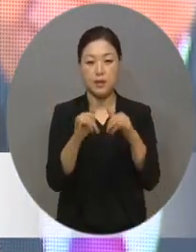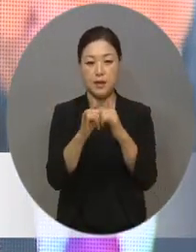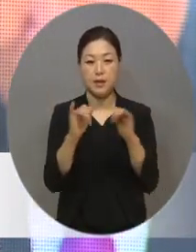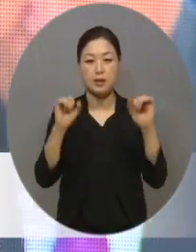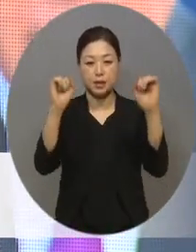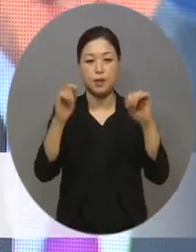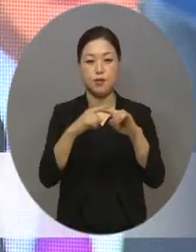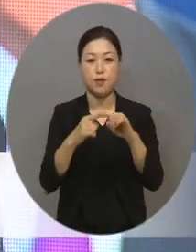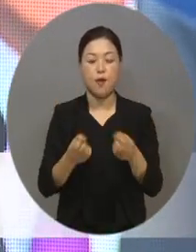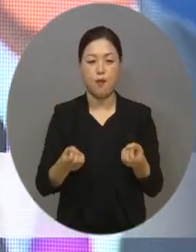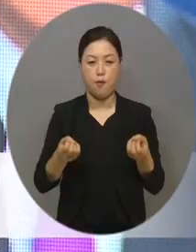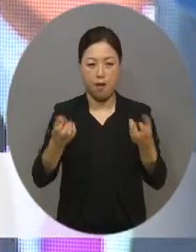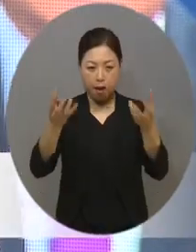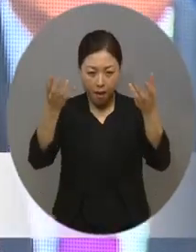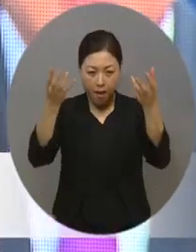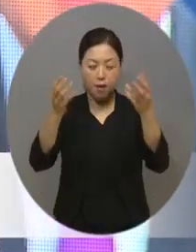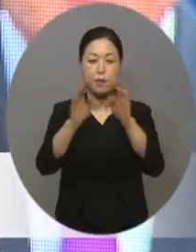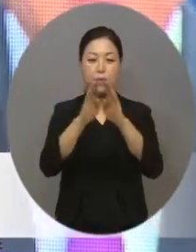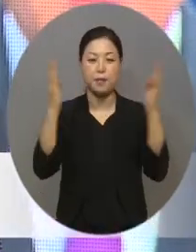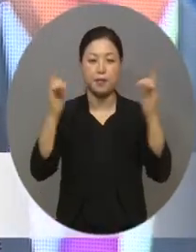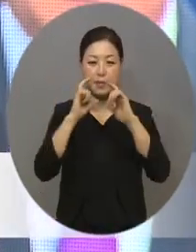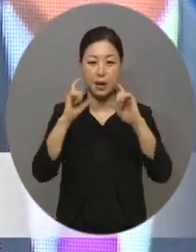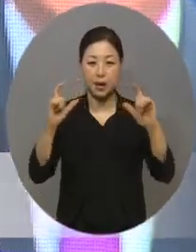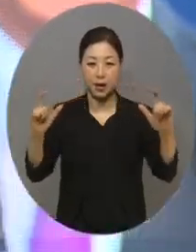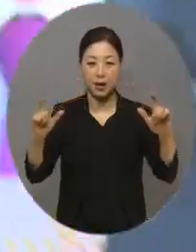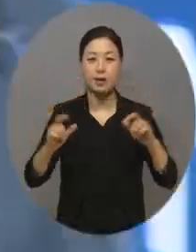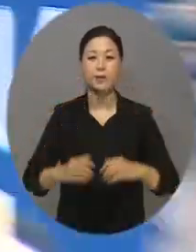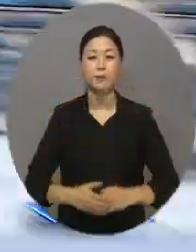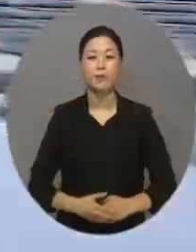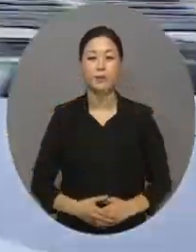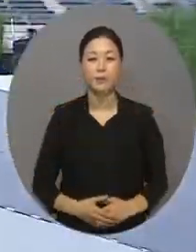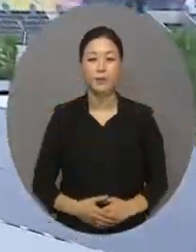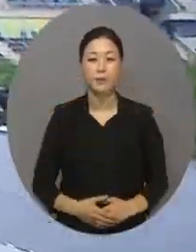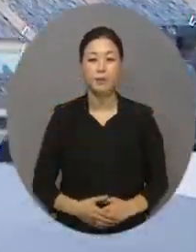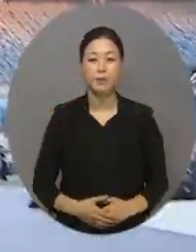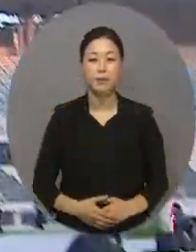장애인 체육대회를 선언합니다.